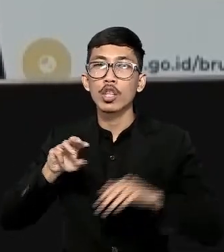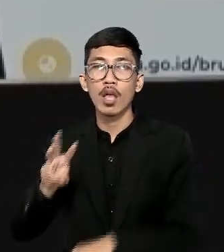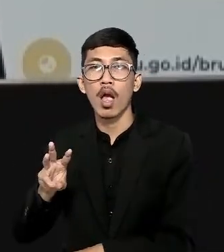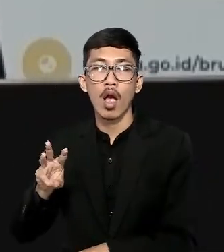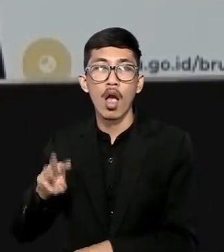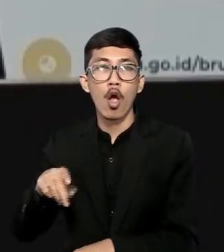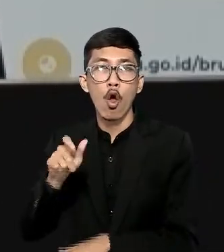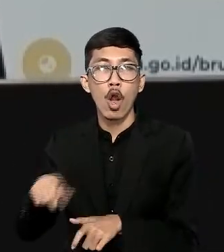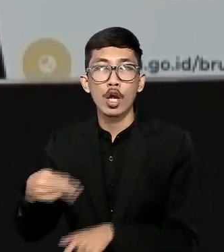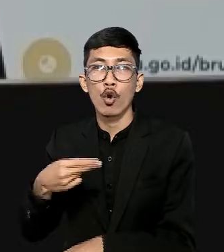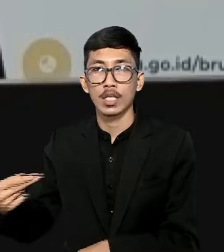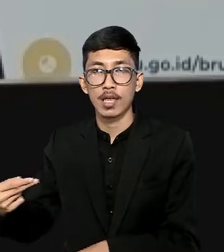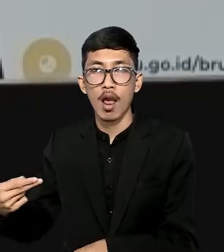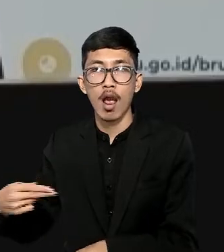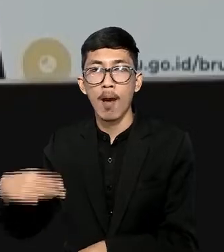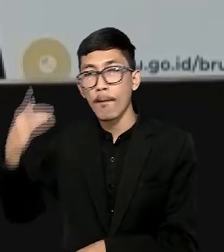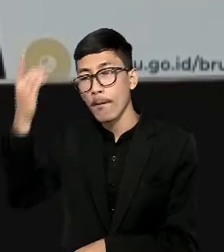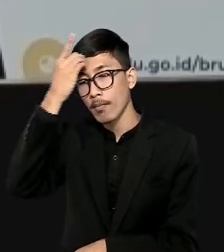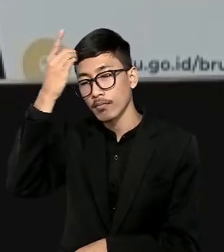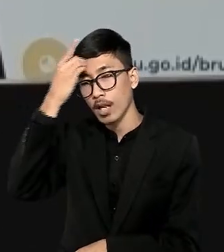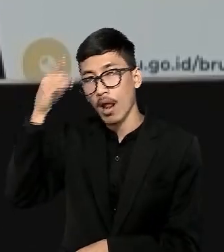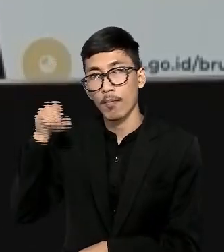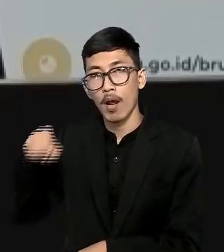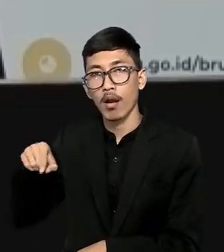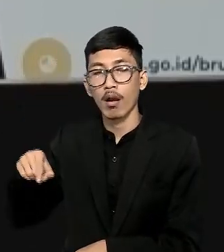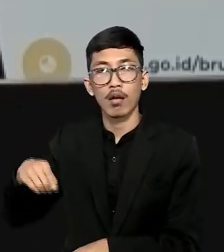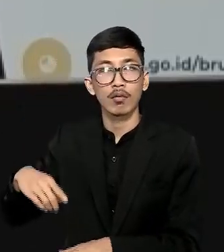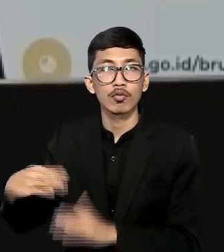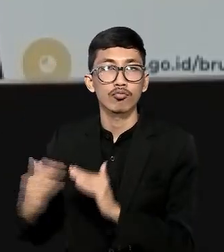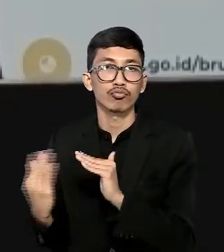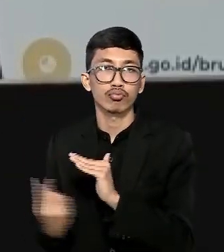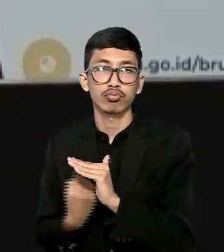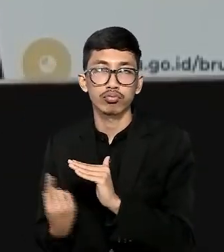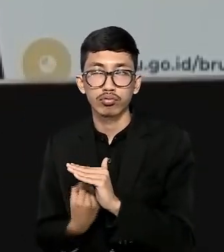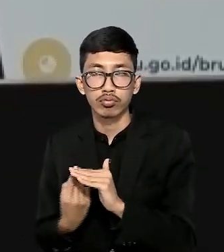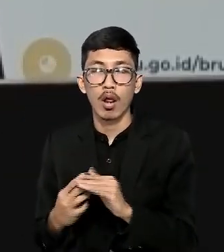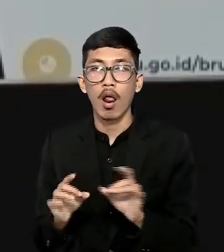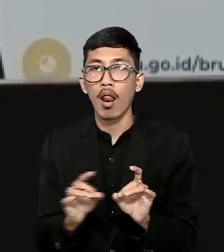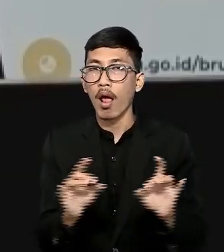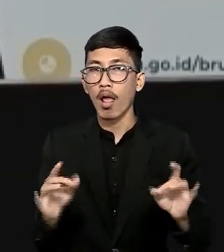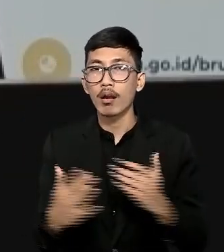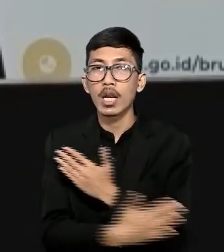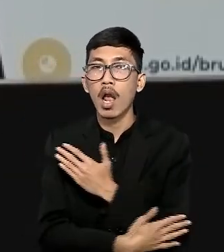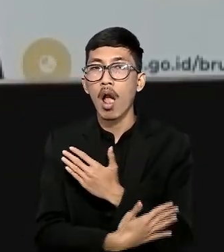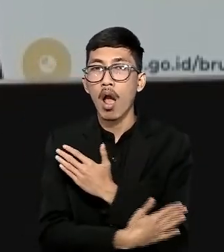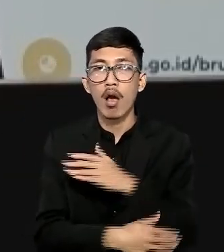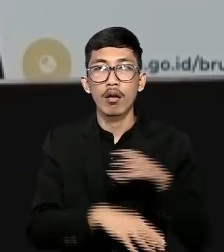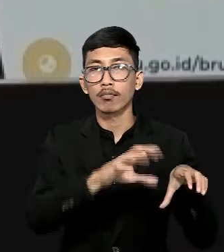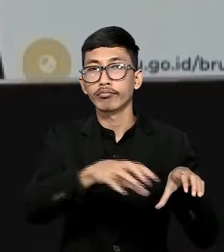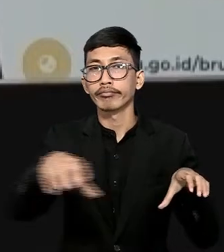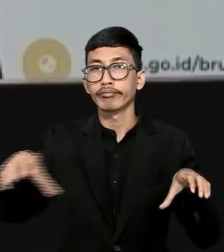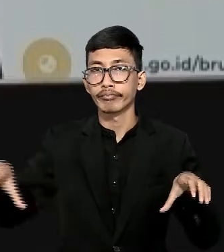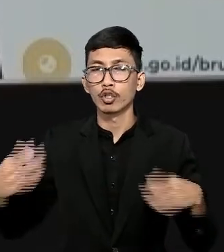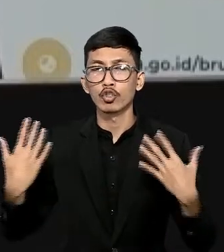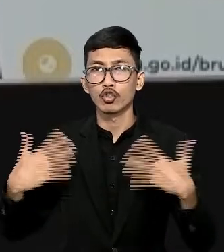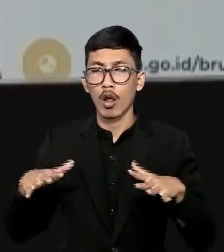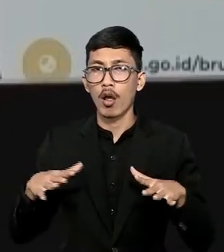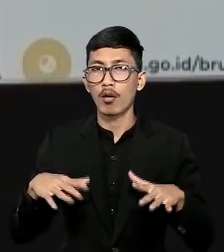Inggris 187 itu dan umumnya ya kita Kementerian Luar Negeri sudah memberikan